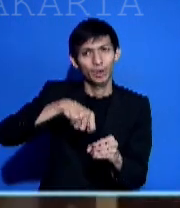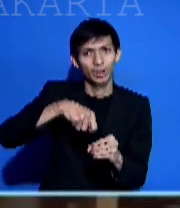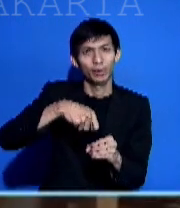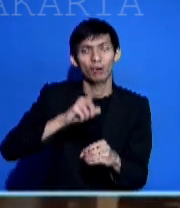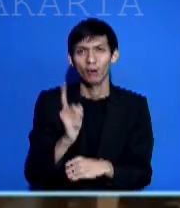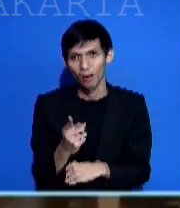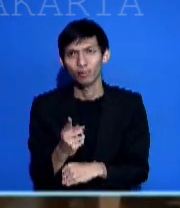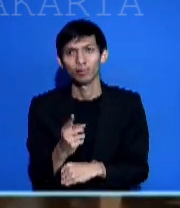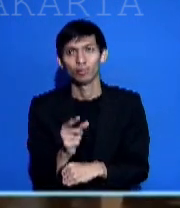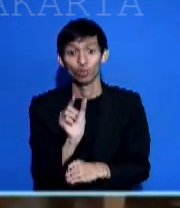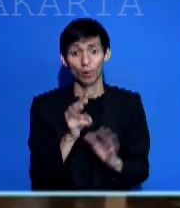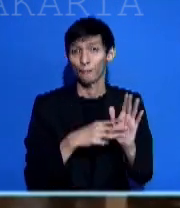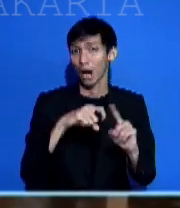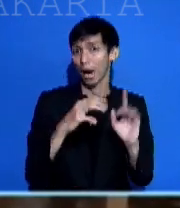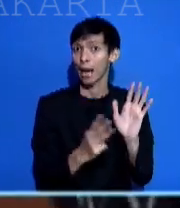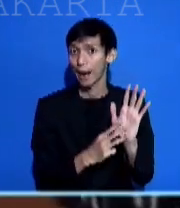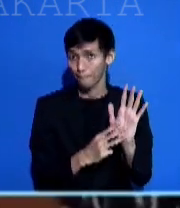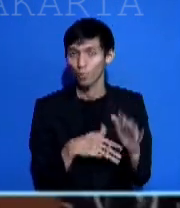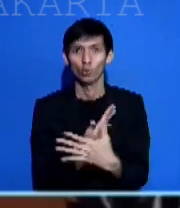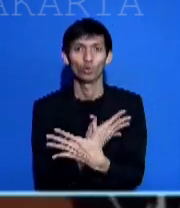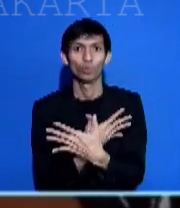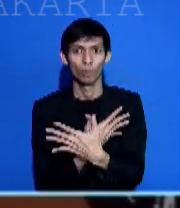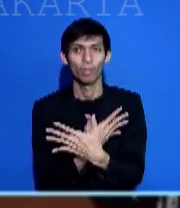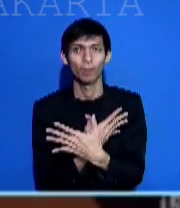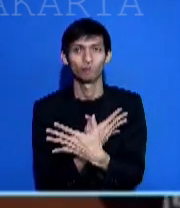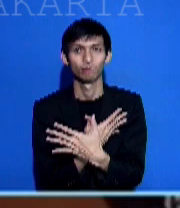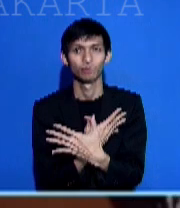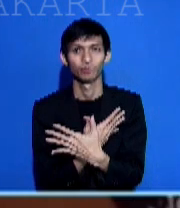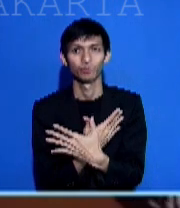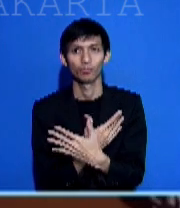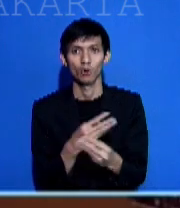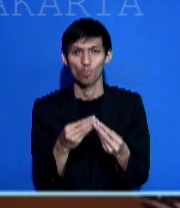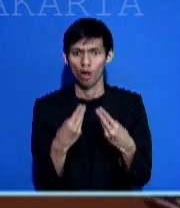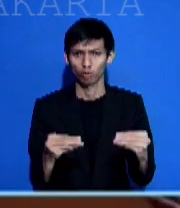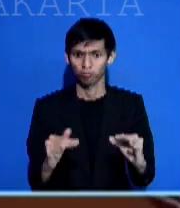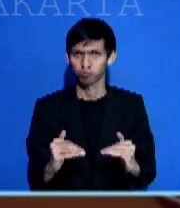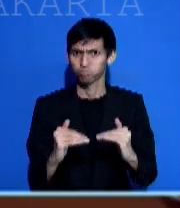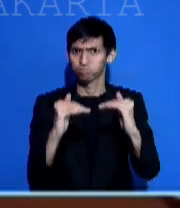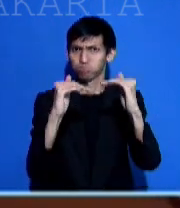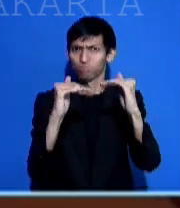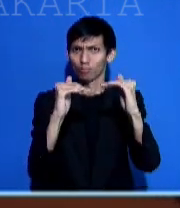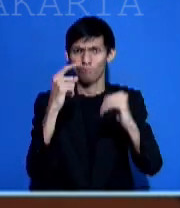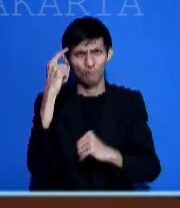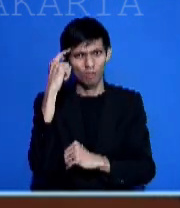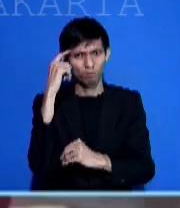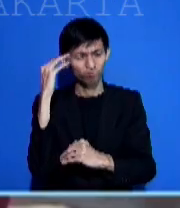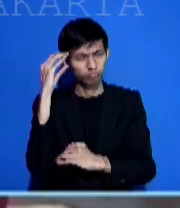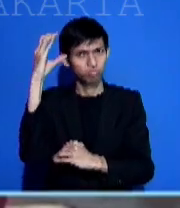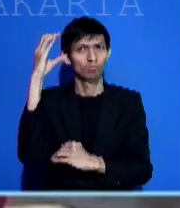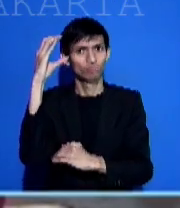para pelaku UMKM di Kabupaten Gunung Kidul diharapkan dapat meningkatkan kualitas produk serta pengetahuan tentang